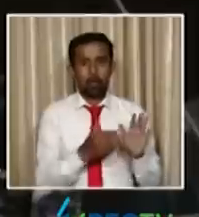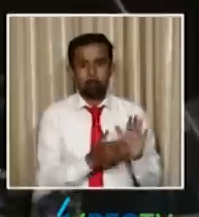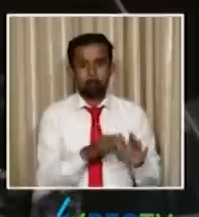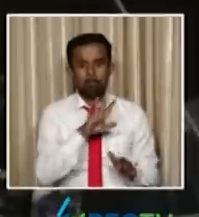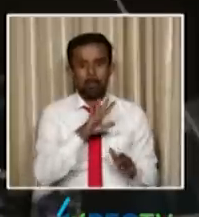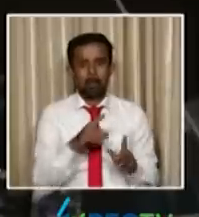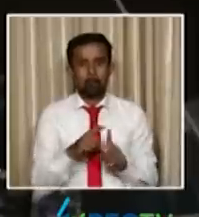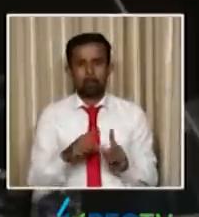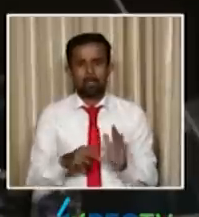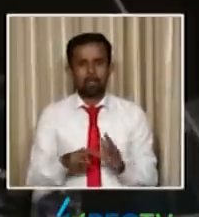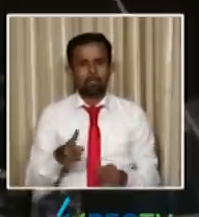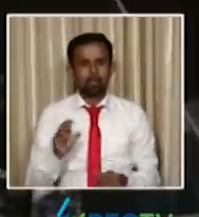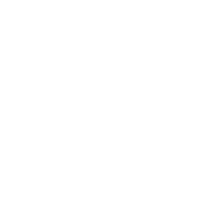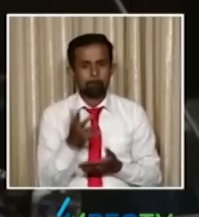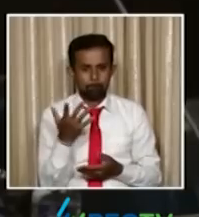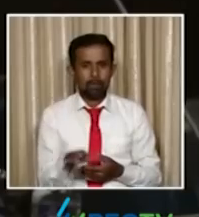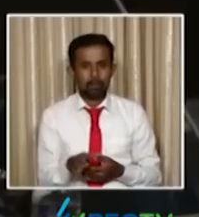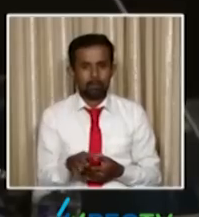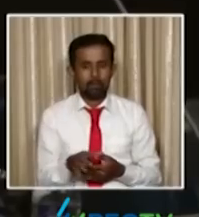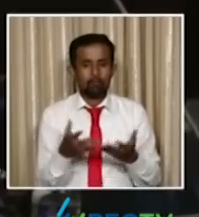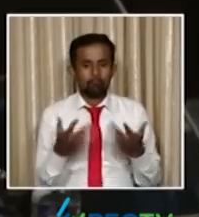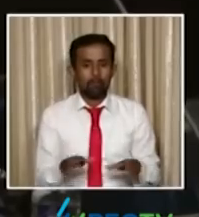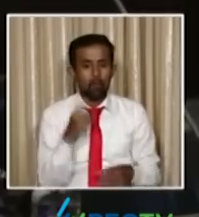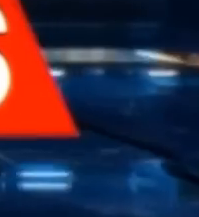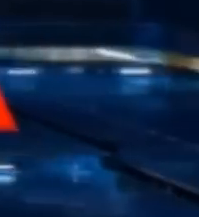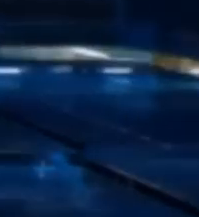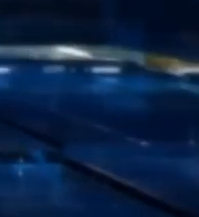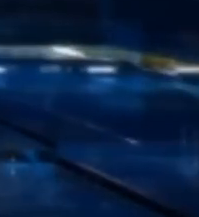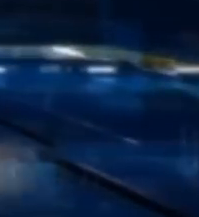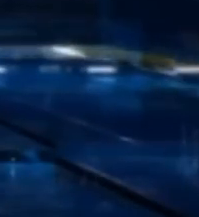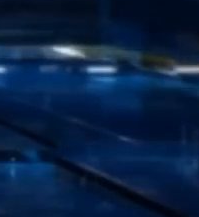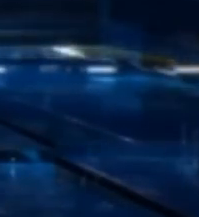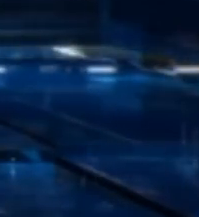ඩොලර් මිලියන 250යි එක එක කතාවලින් මේන් වෙච්ච දේ හොයාගන්න පරීක්ෂණ කරන්න